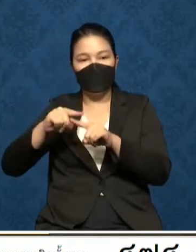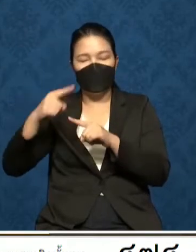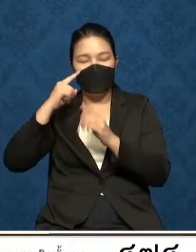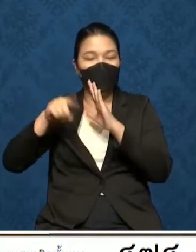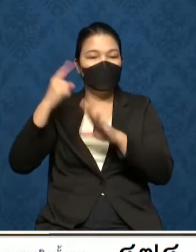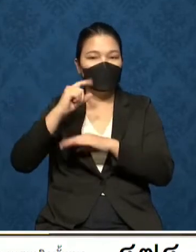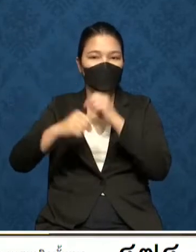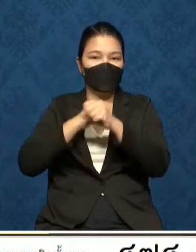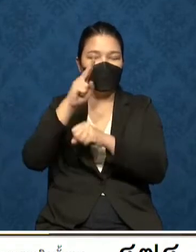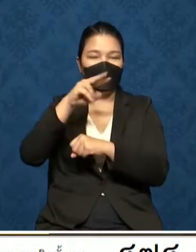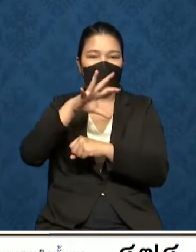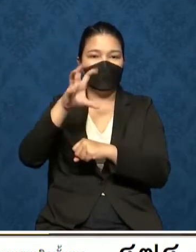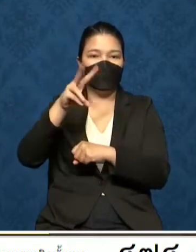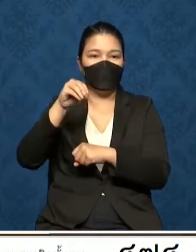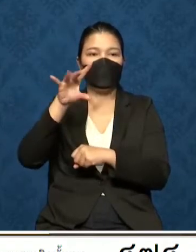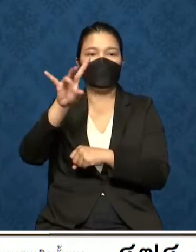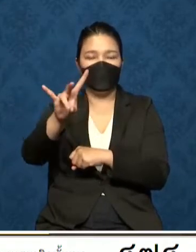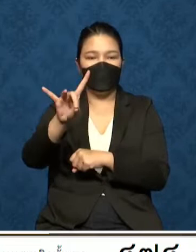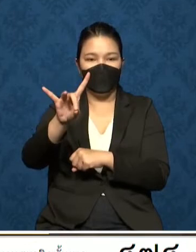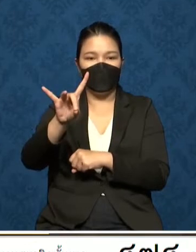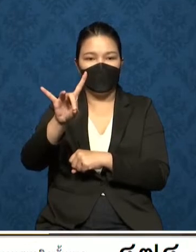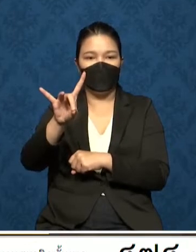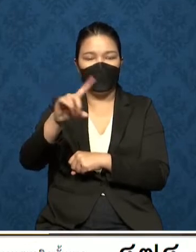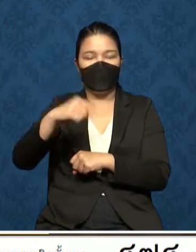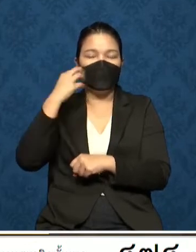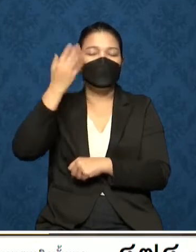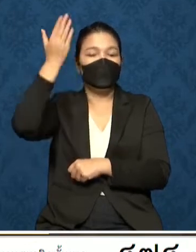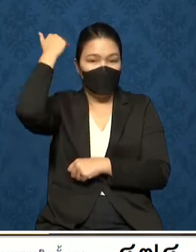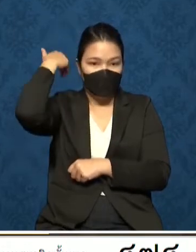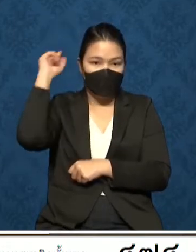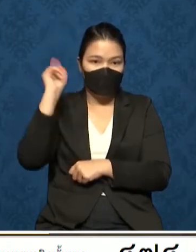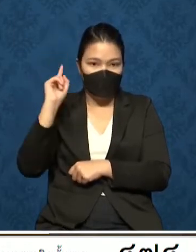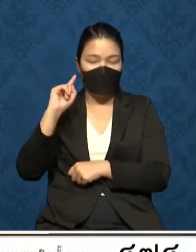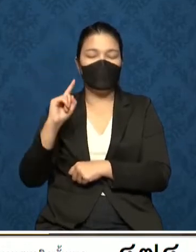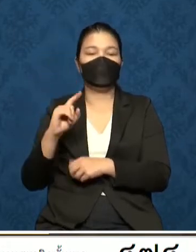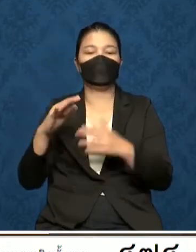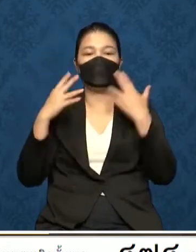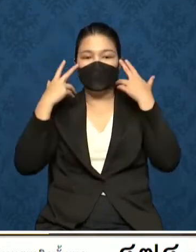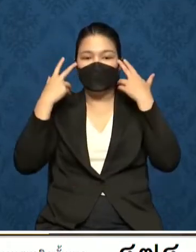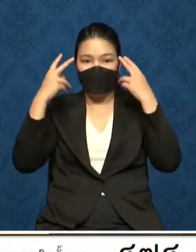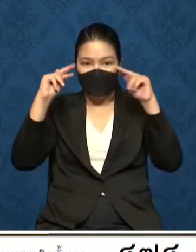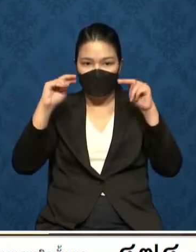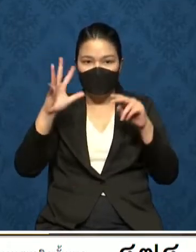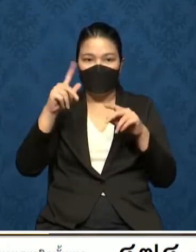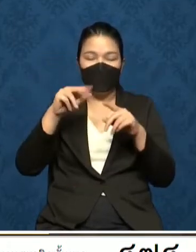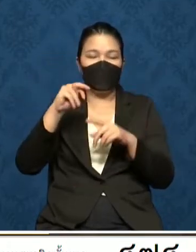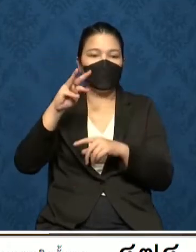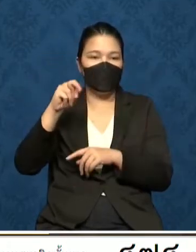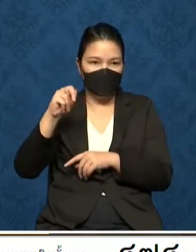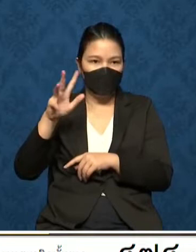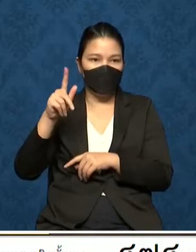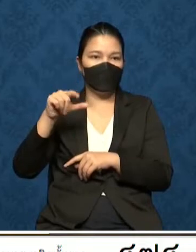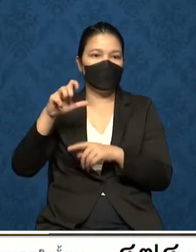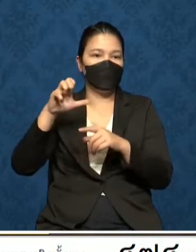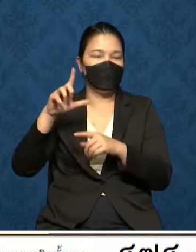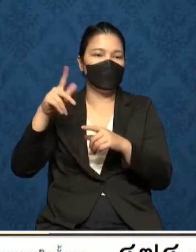เมื่อปี2538สมัยนั้นท่านนายกชวนหลีกภัยประธานสภาผู้แทนราษฎร